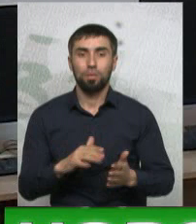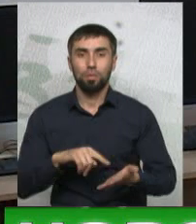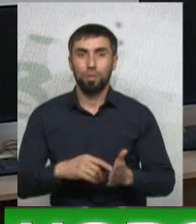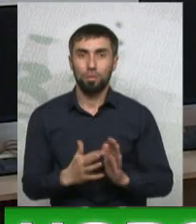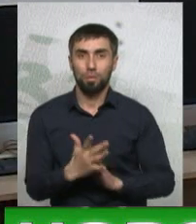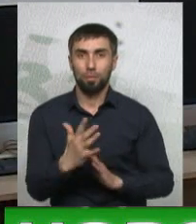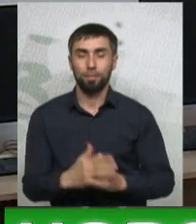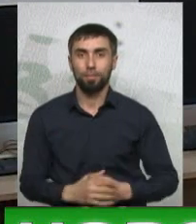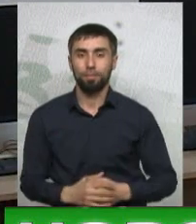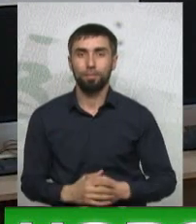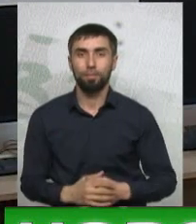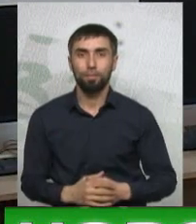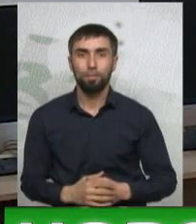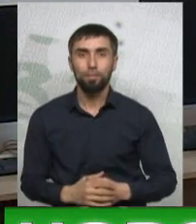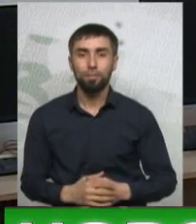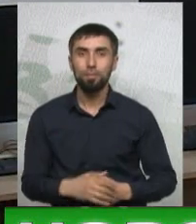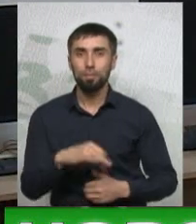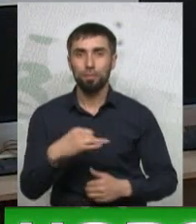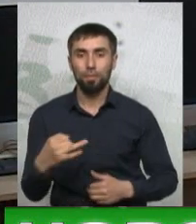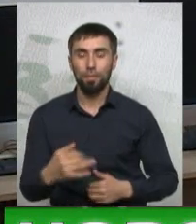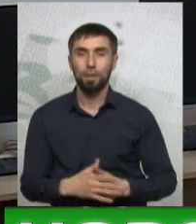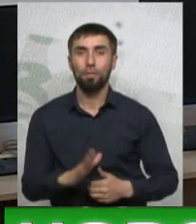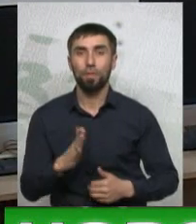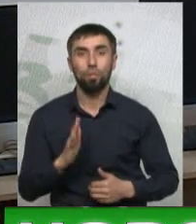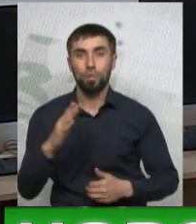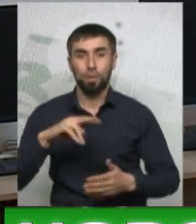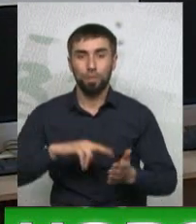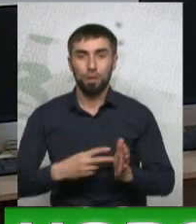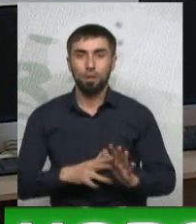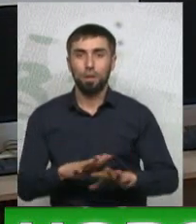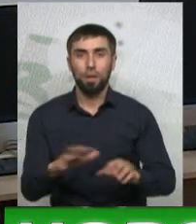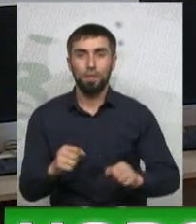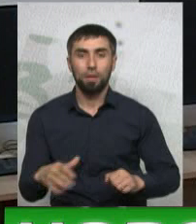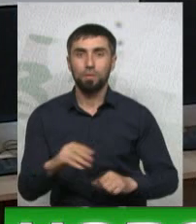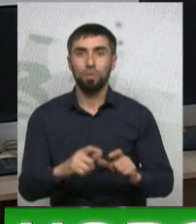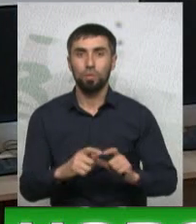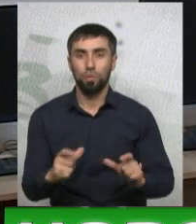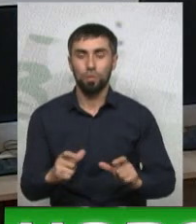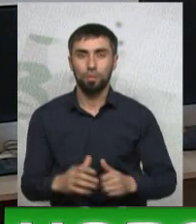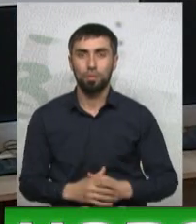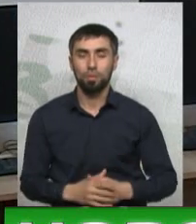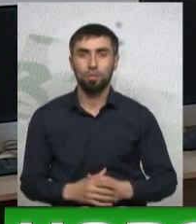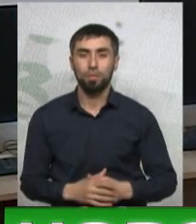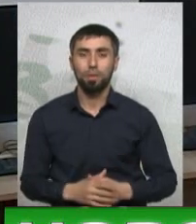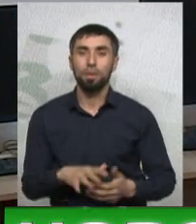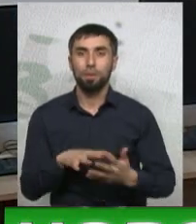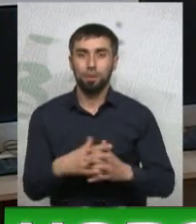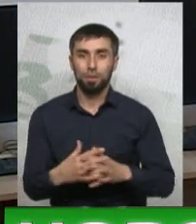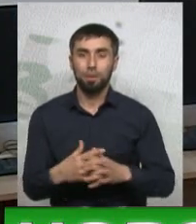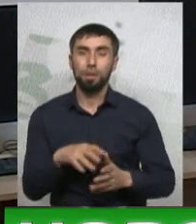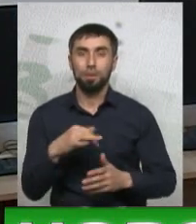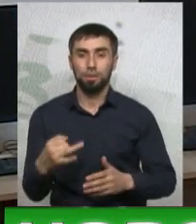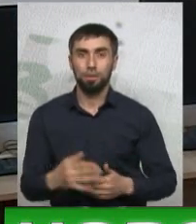роста. И в будущем планируется охватить все школы, сельские